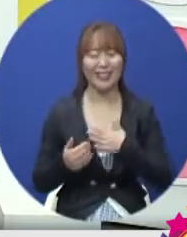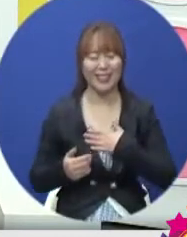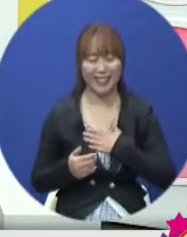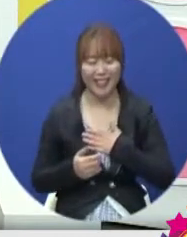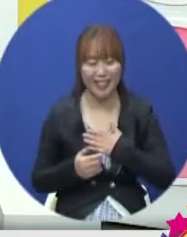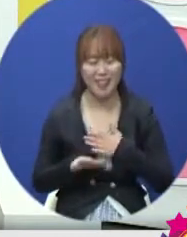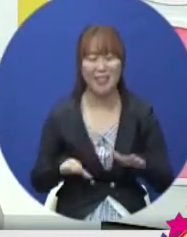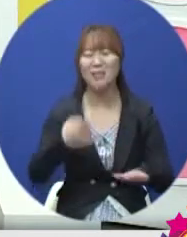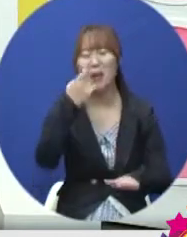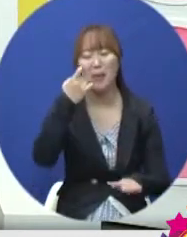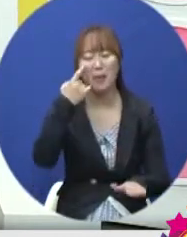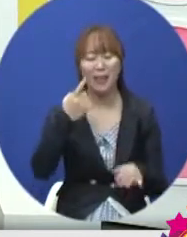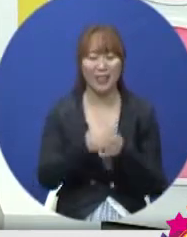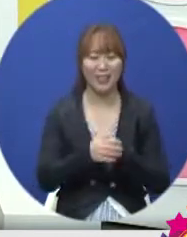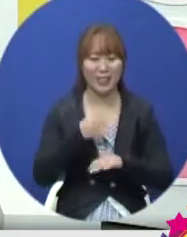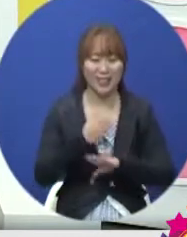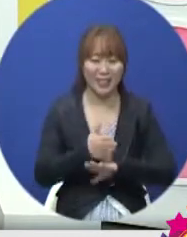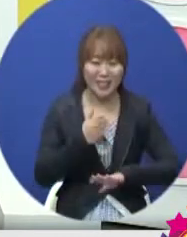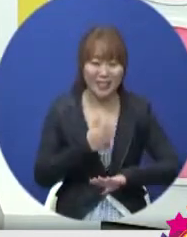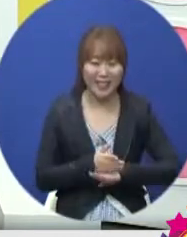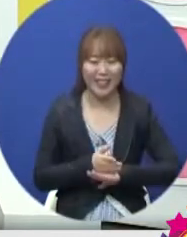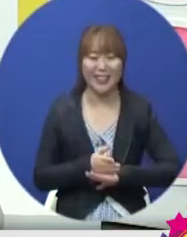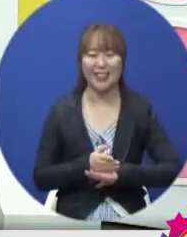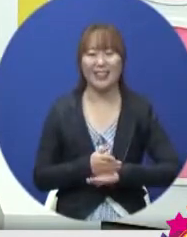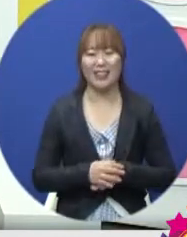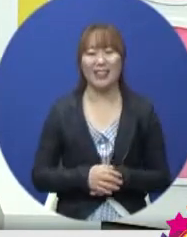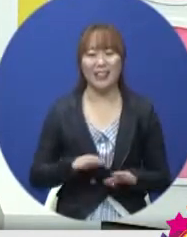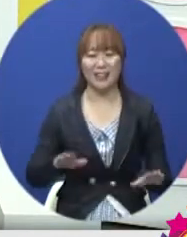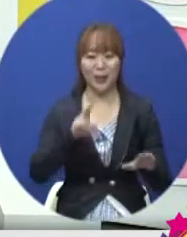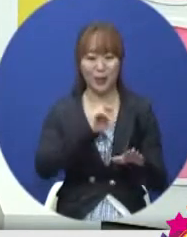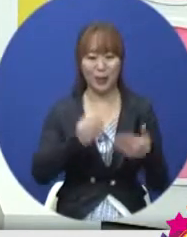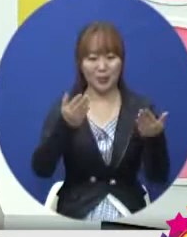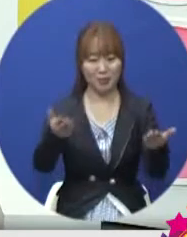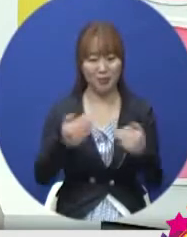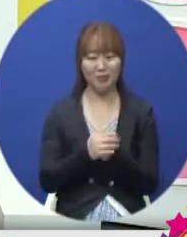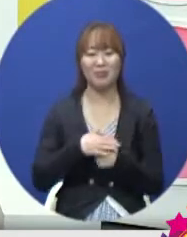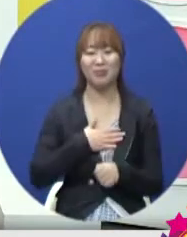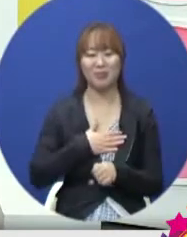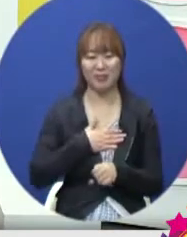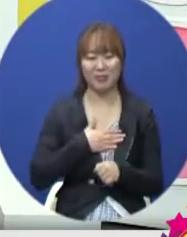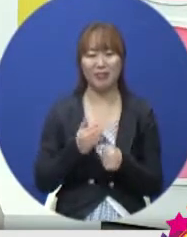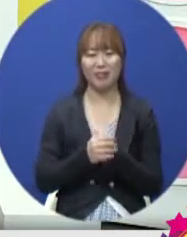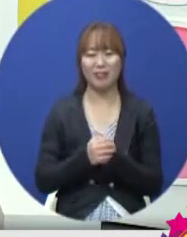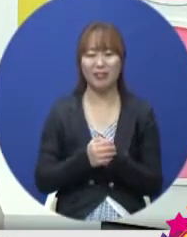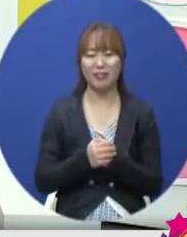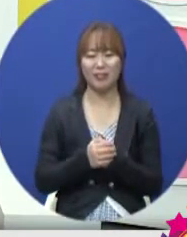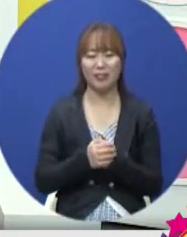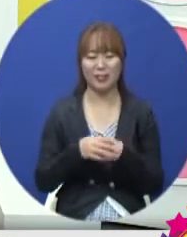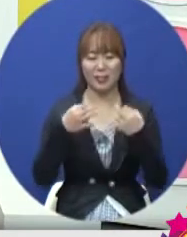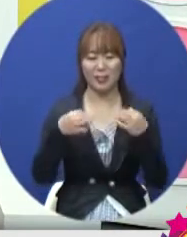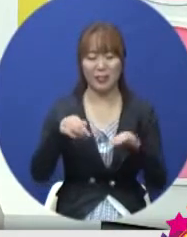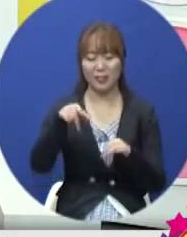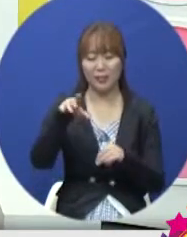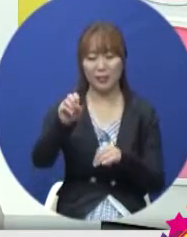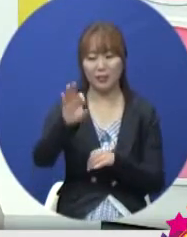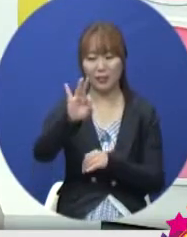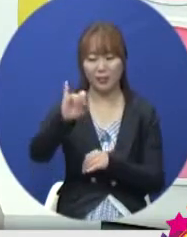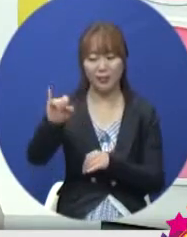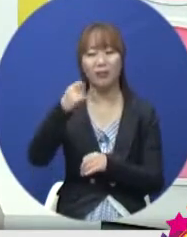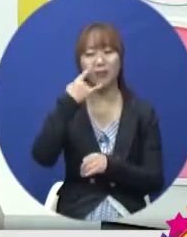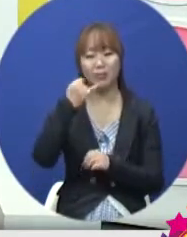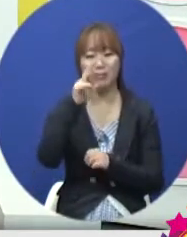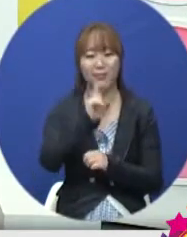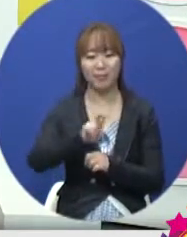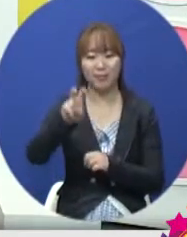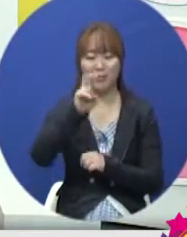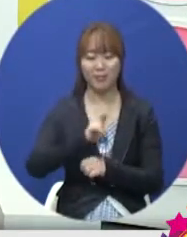아, 알겠... 배울게요. 네, 고맙습니다, 알겠습니다. 어머니. 예. 음악 드릴게요, 어머님. 네. 네. 김정희